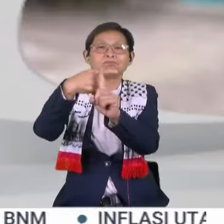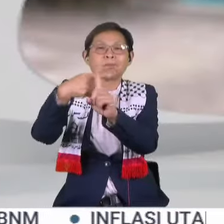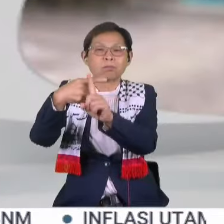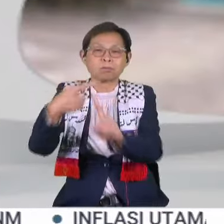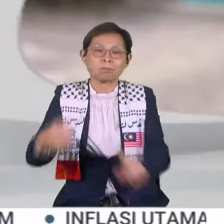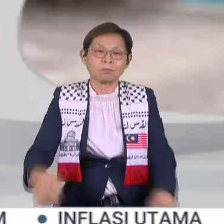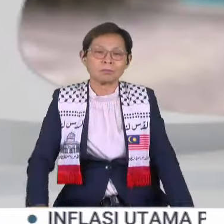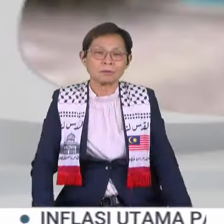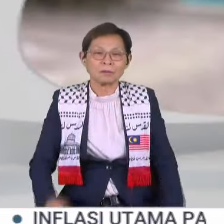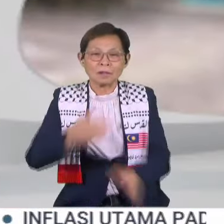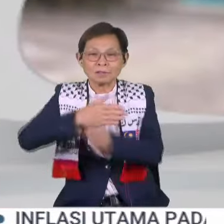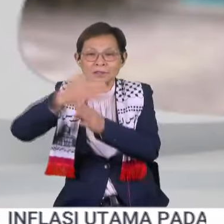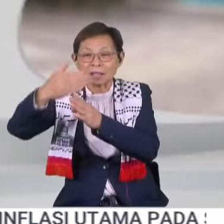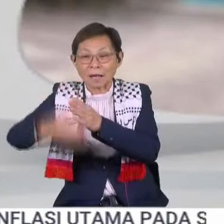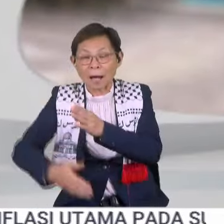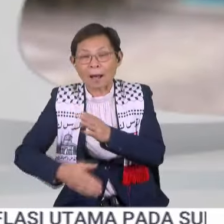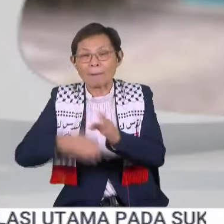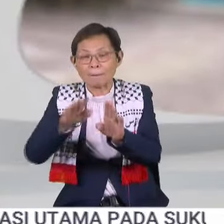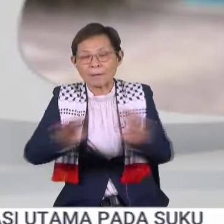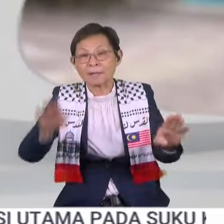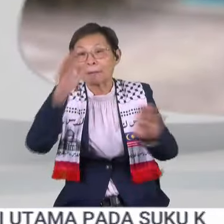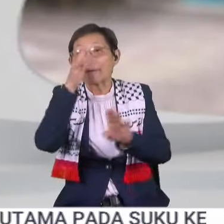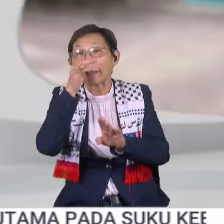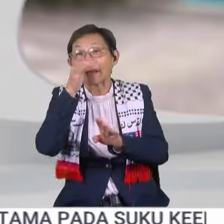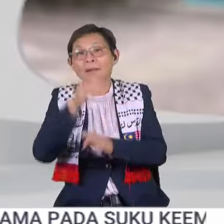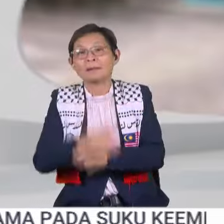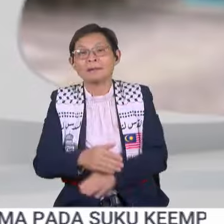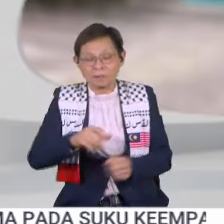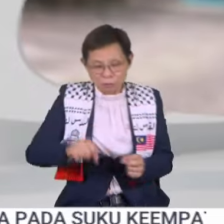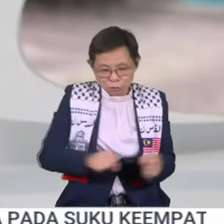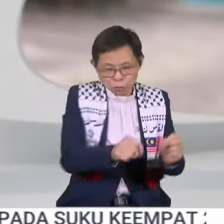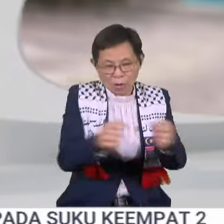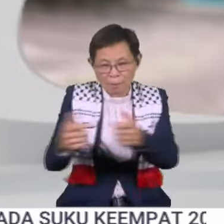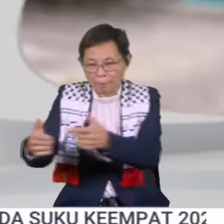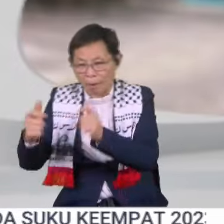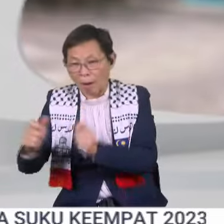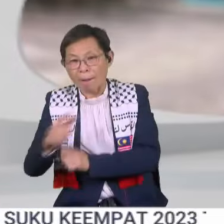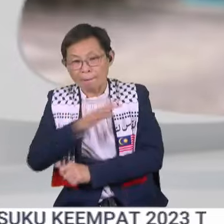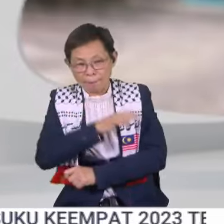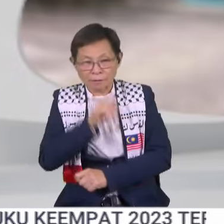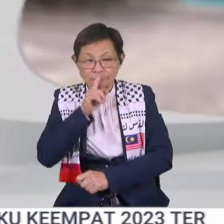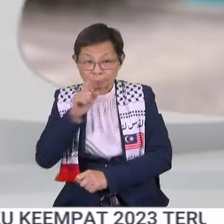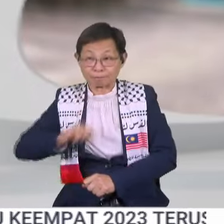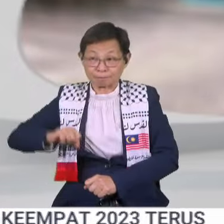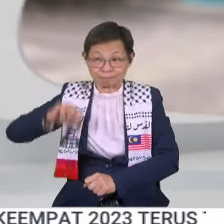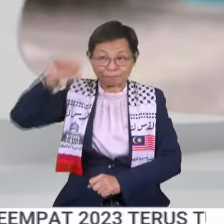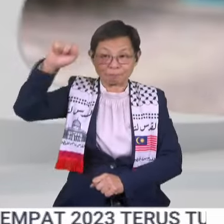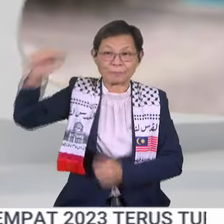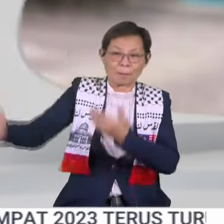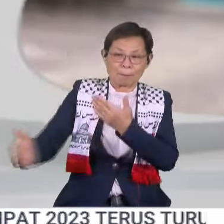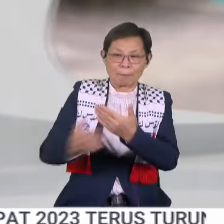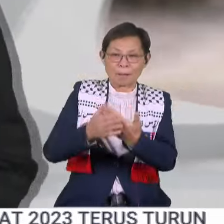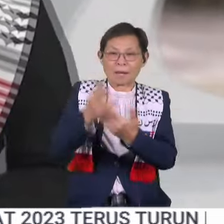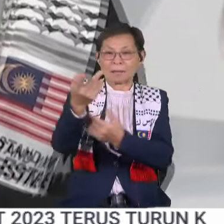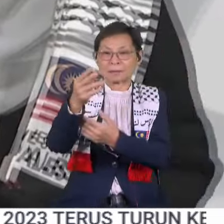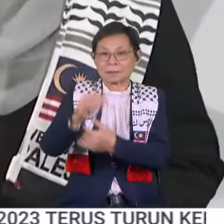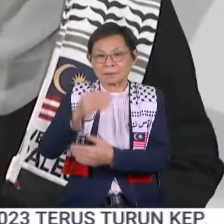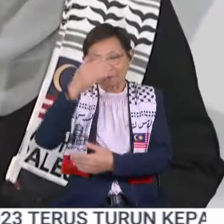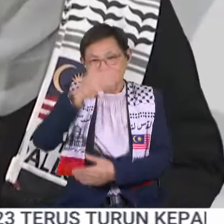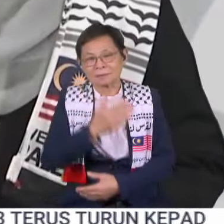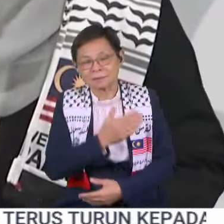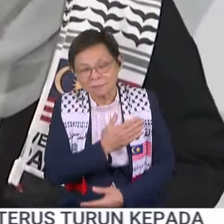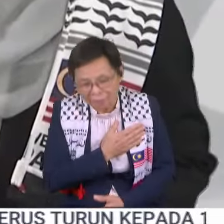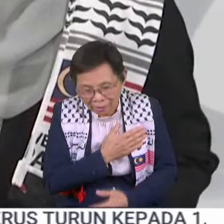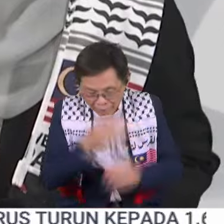positif sekian perkembangan berita Melaka dari sungai ke Segara Palestin pasti Merdeka kembali ke angkasapuri salam